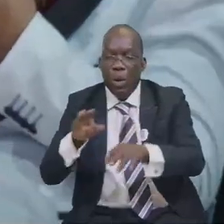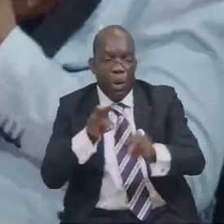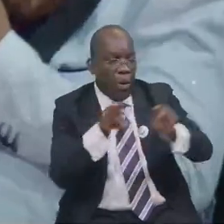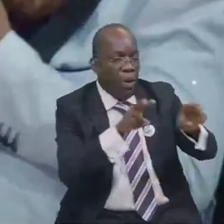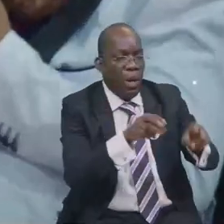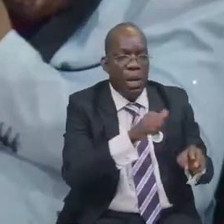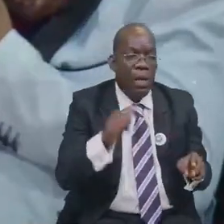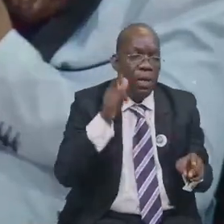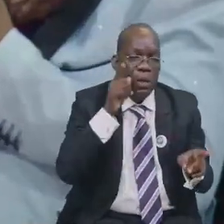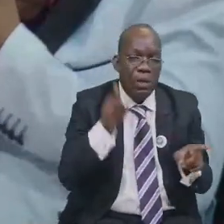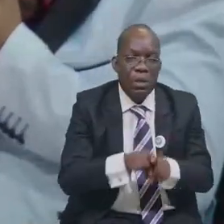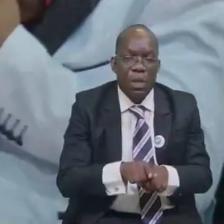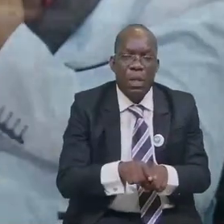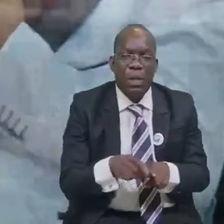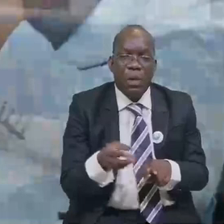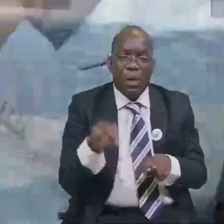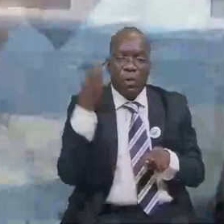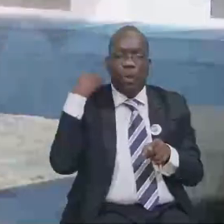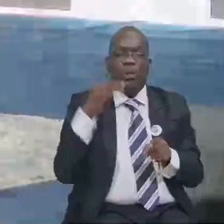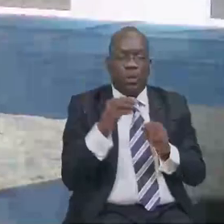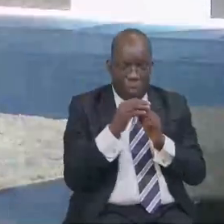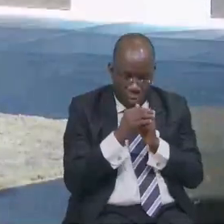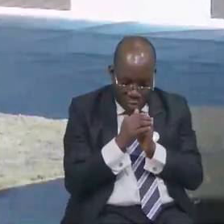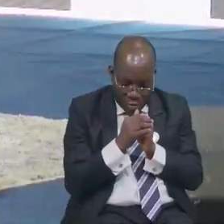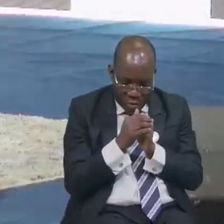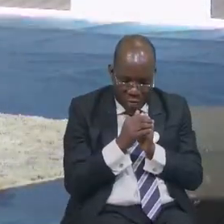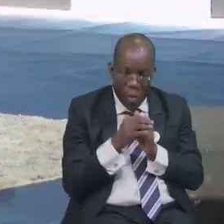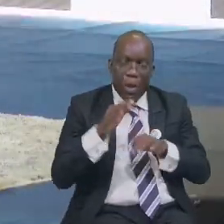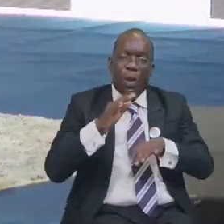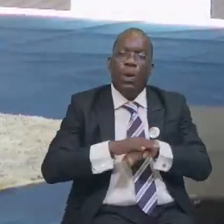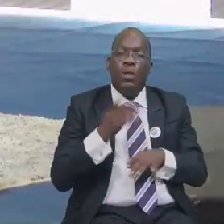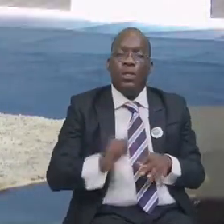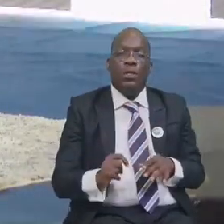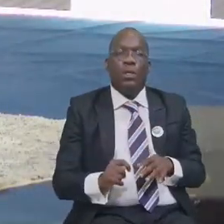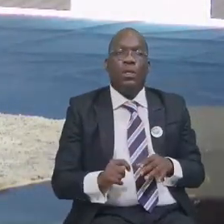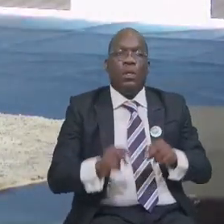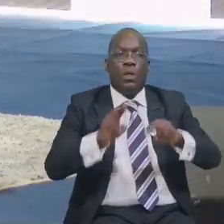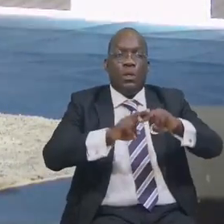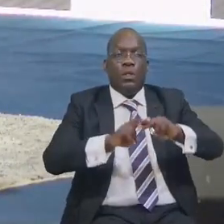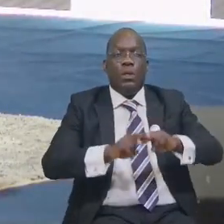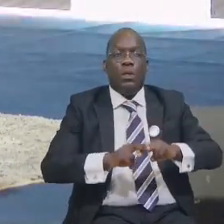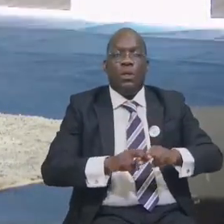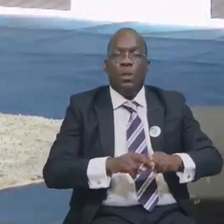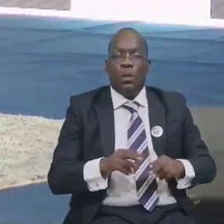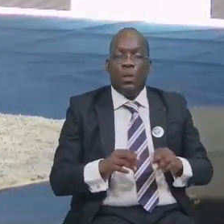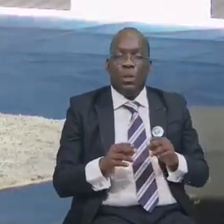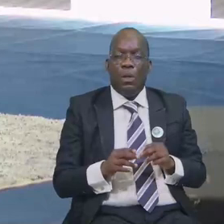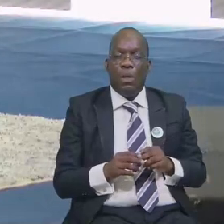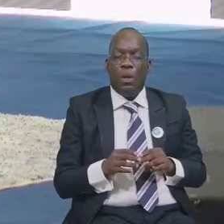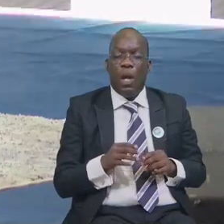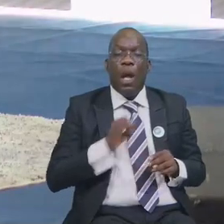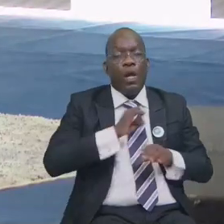sœur qui avait la tête courbée sur le banc devant elle. Ce matin, je ne savais